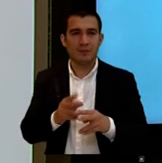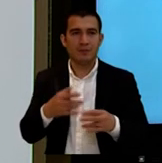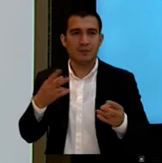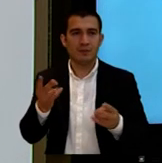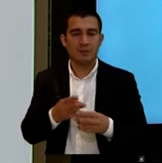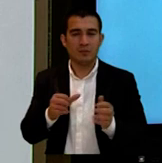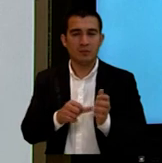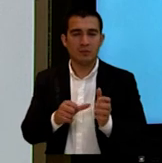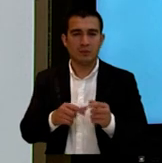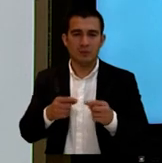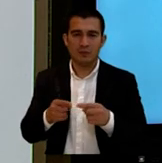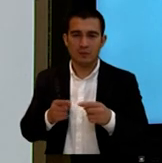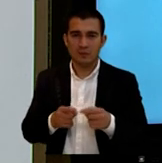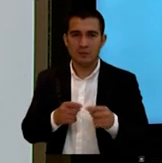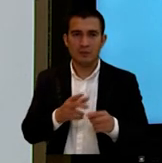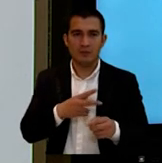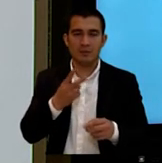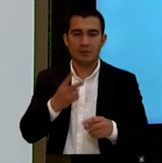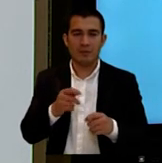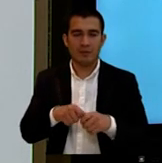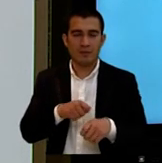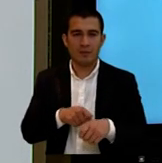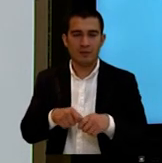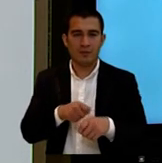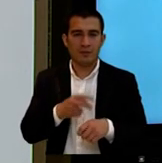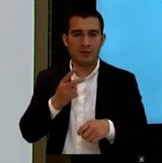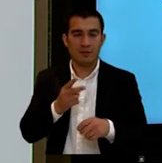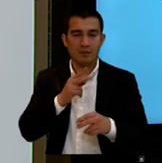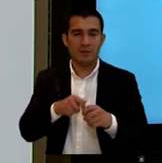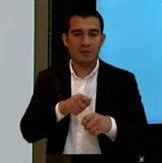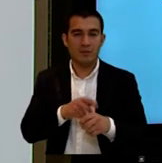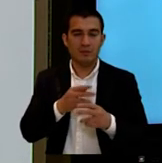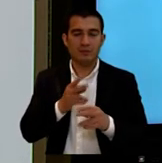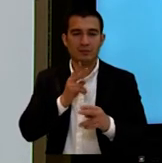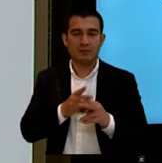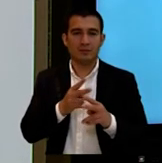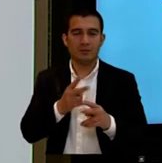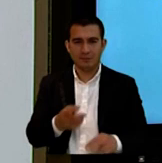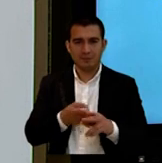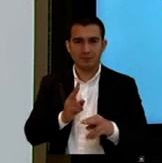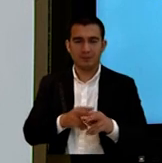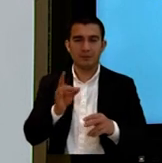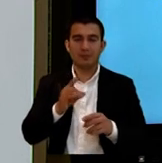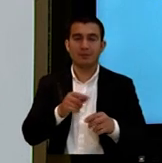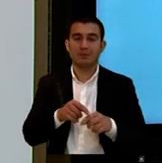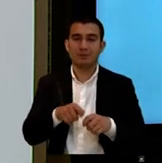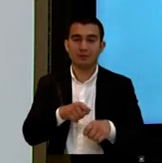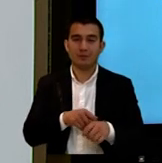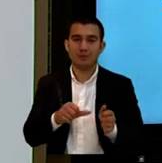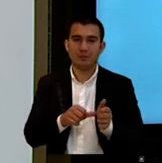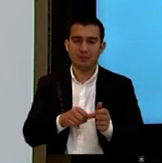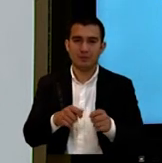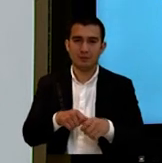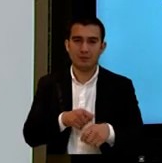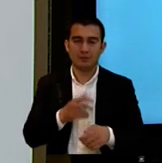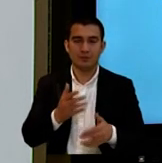shaklida bo'lib, burchaklarida 2 metrli ustunchalar joylashgan va markazdagi ustunning balandligi 6 metr.